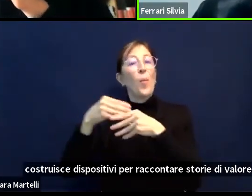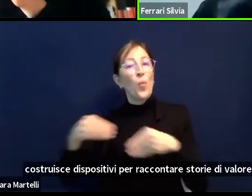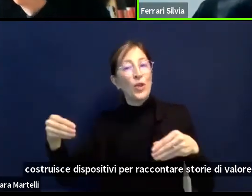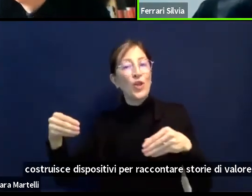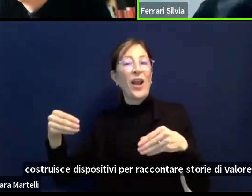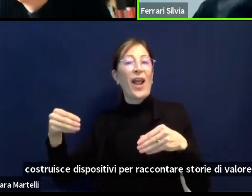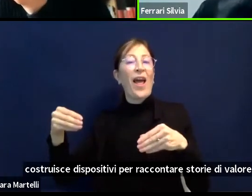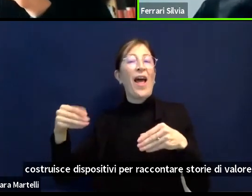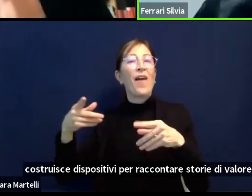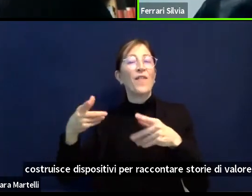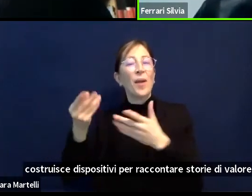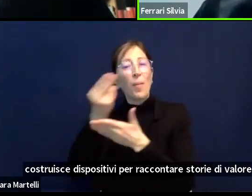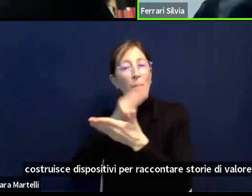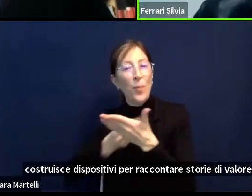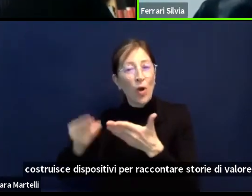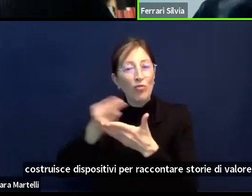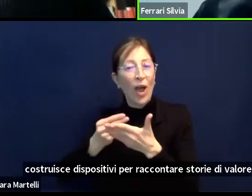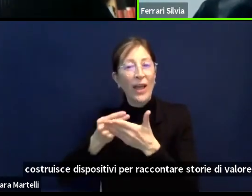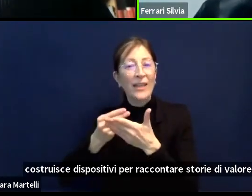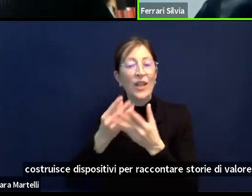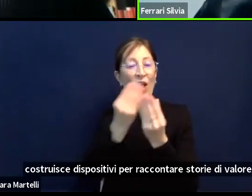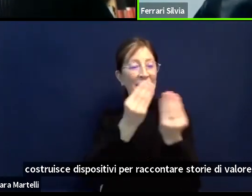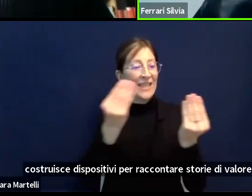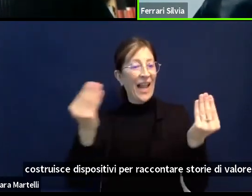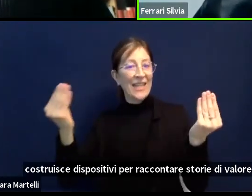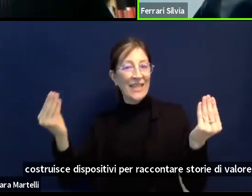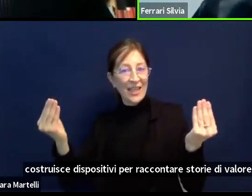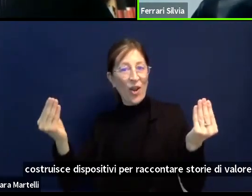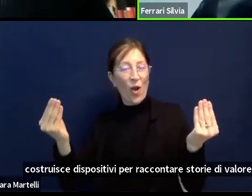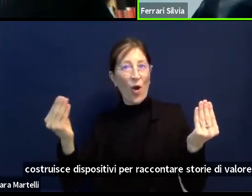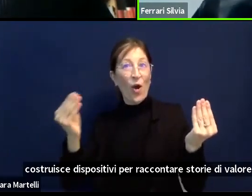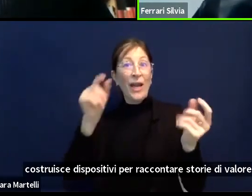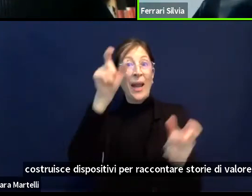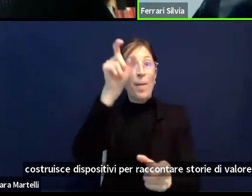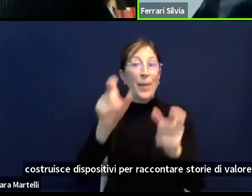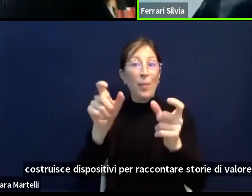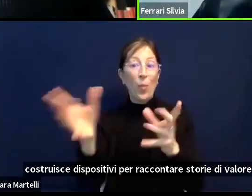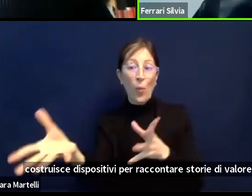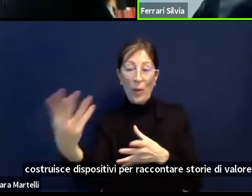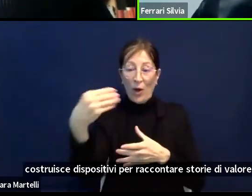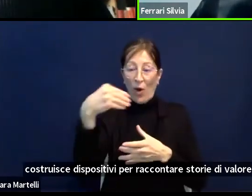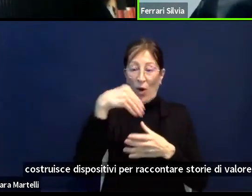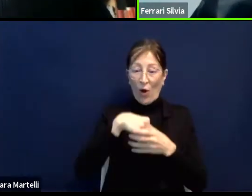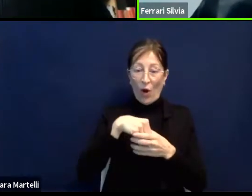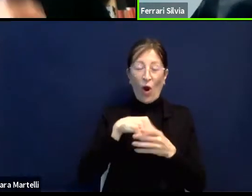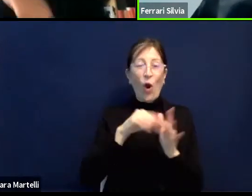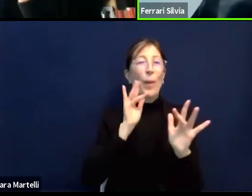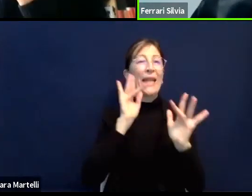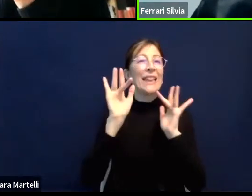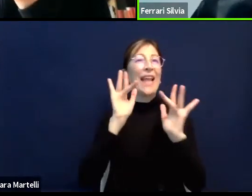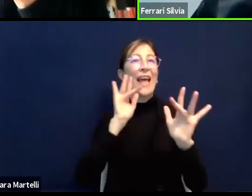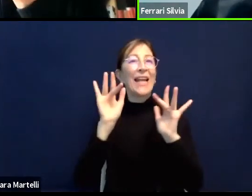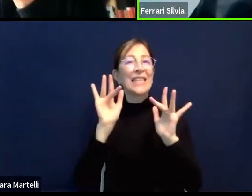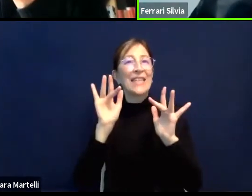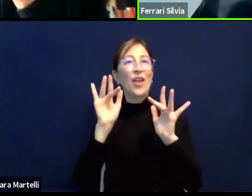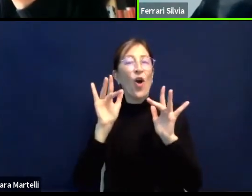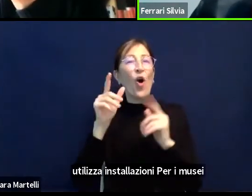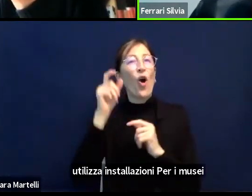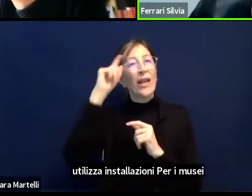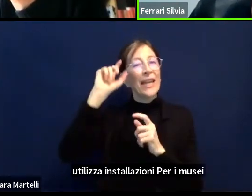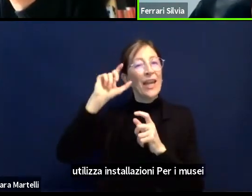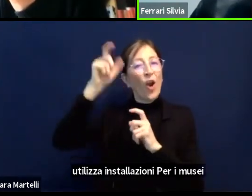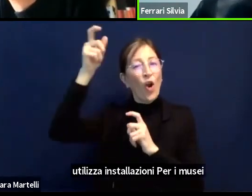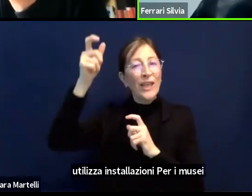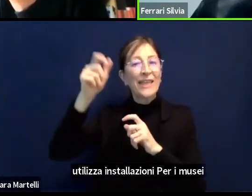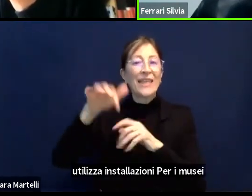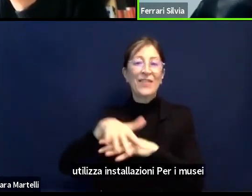Progetta installazioni, coinvolgono il pubblico all'interno di dinamiche di interazione cognitiva e sensoriale e lavora a fianco di psicologi